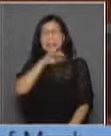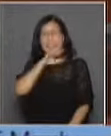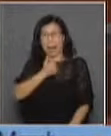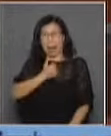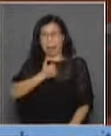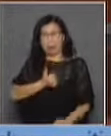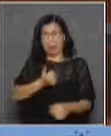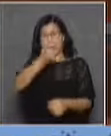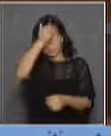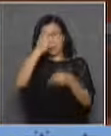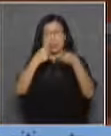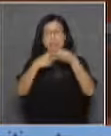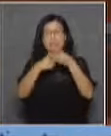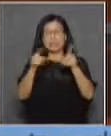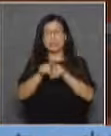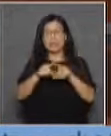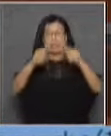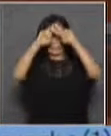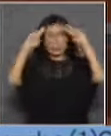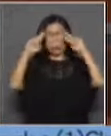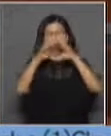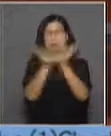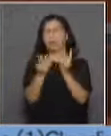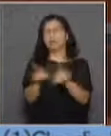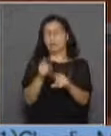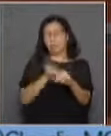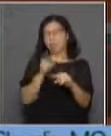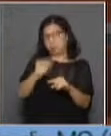個天經地義㗎啦，你喺共產黨嚟講係咪，